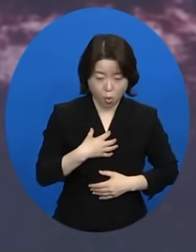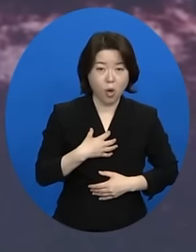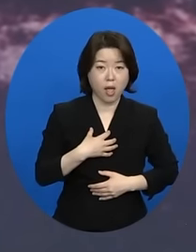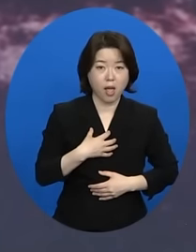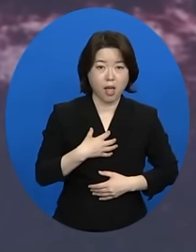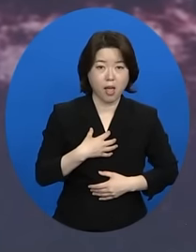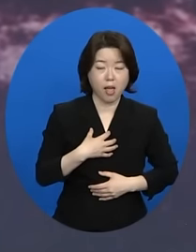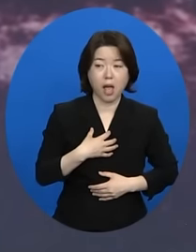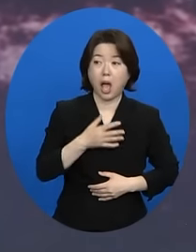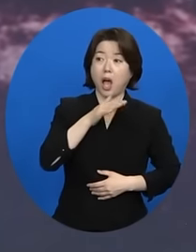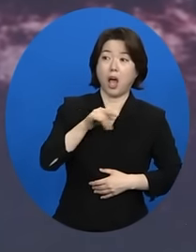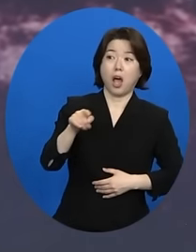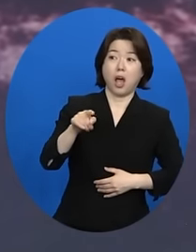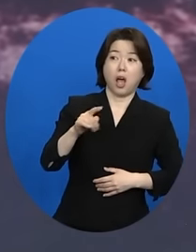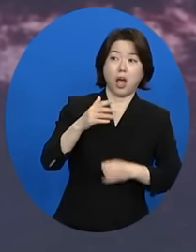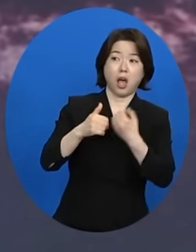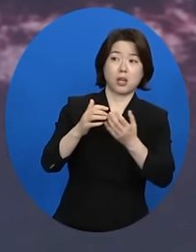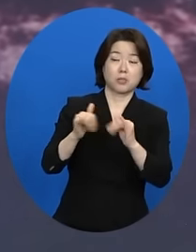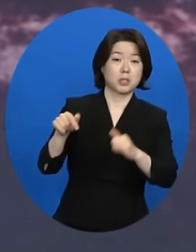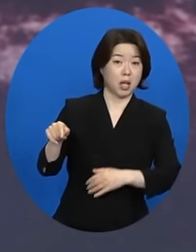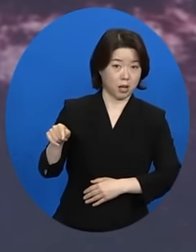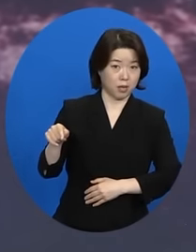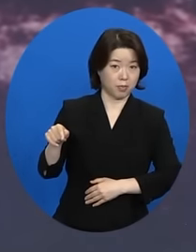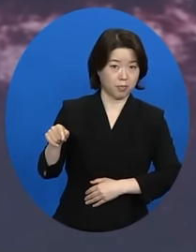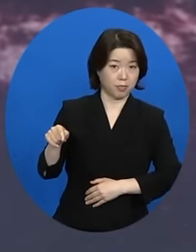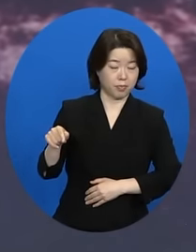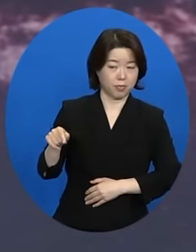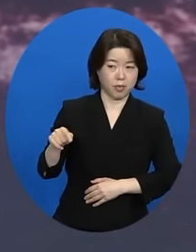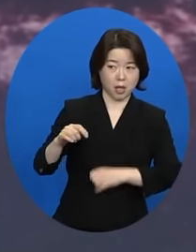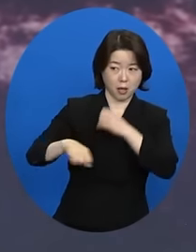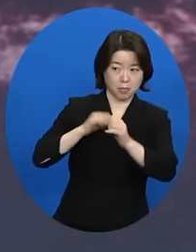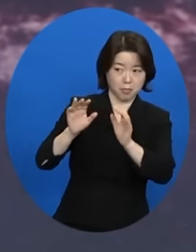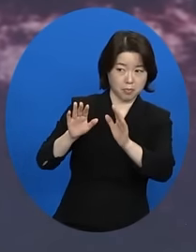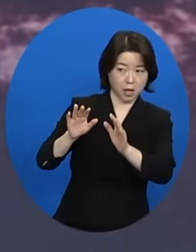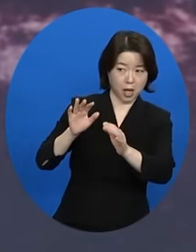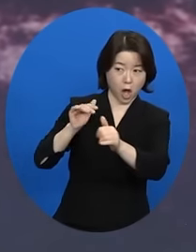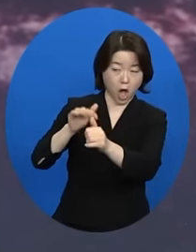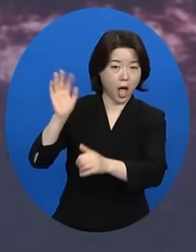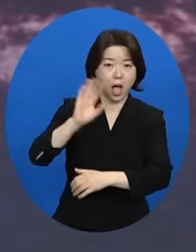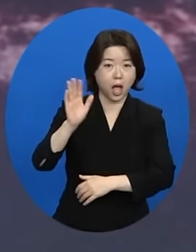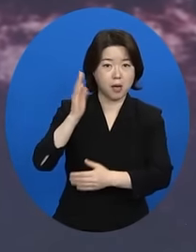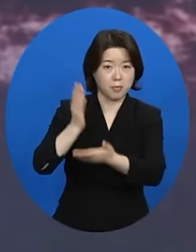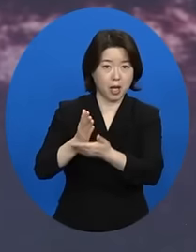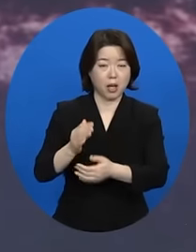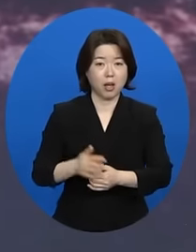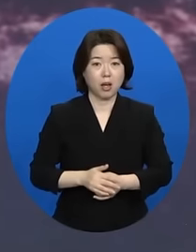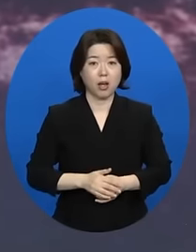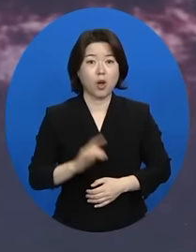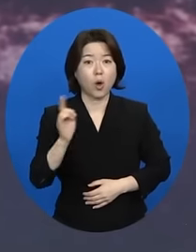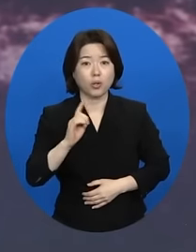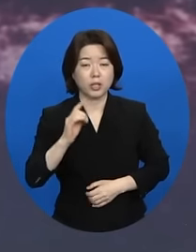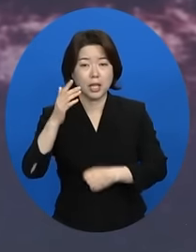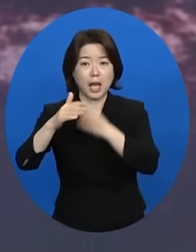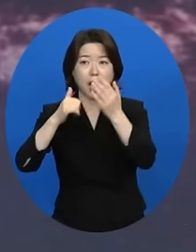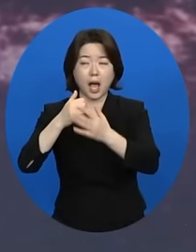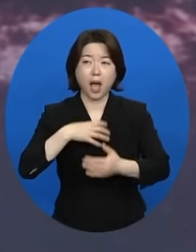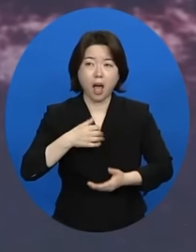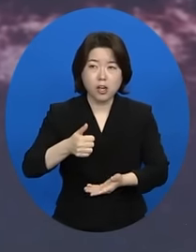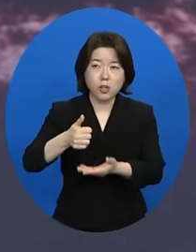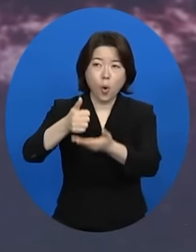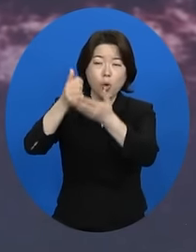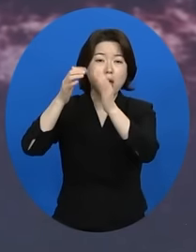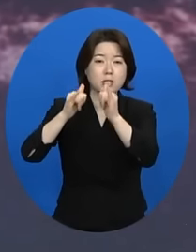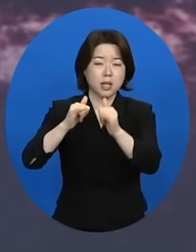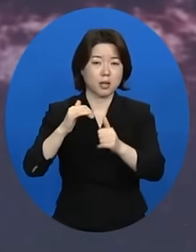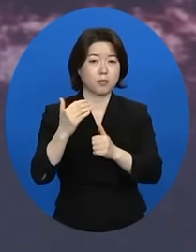저들은, 저 사람은 하나님의 사람이야. 함부로 해서는 안 돼. 그걸 누구에게 준다고요? 하나님을 경외하는